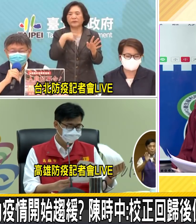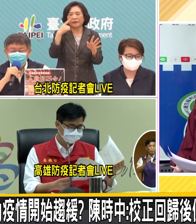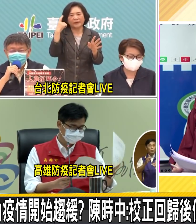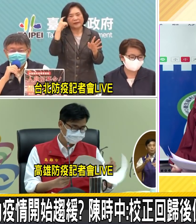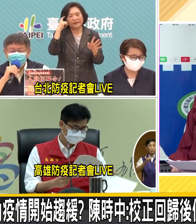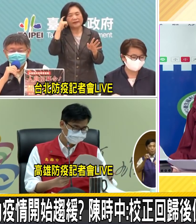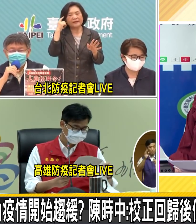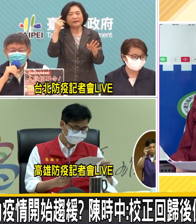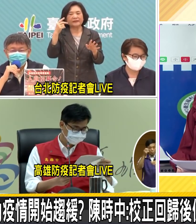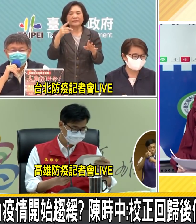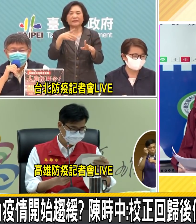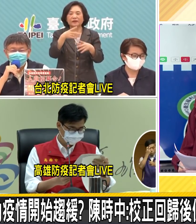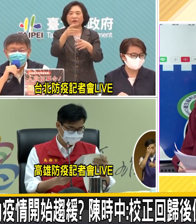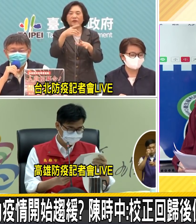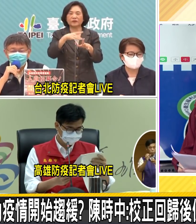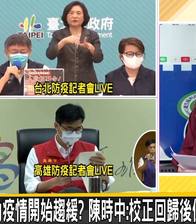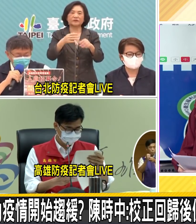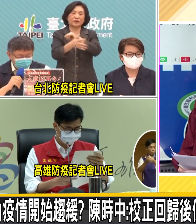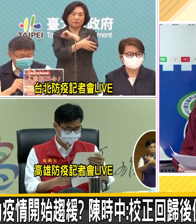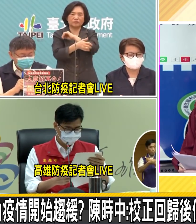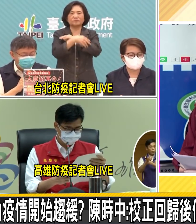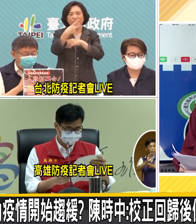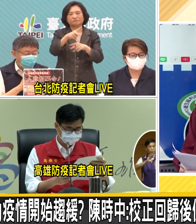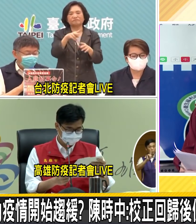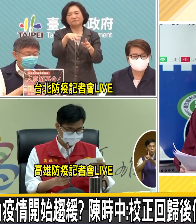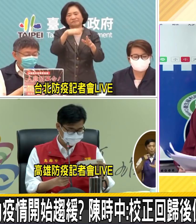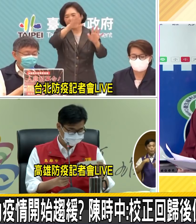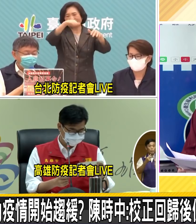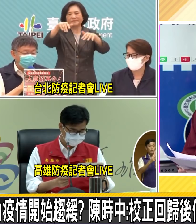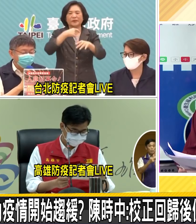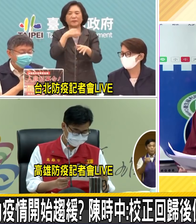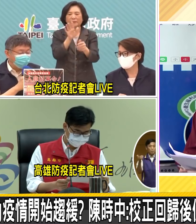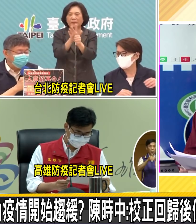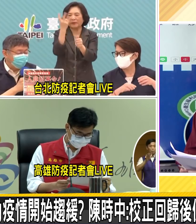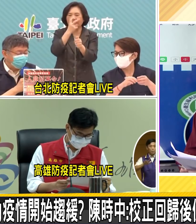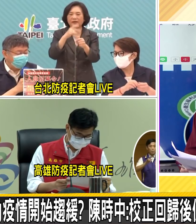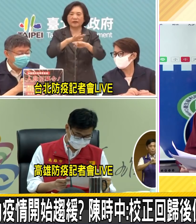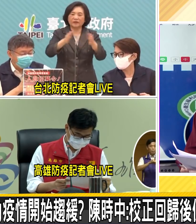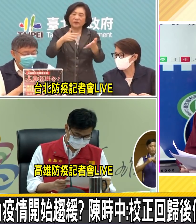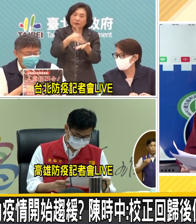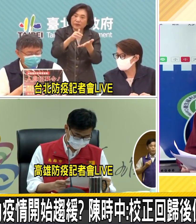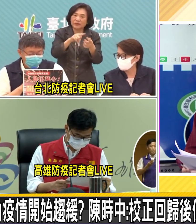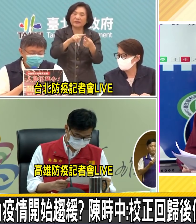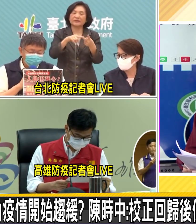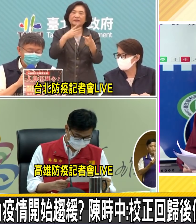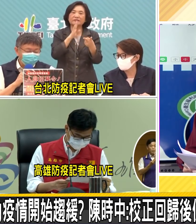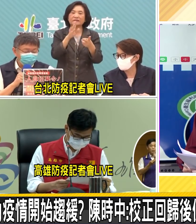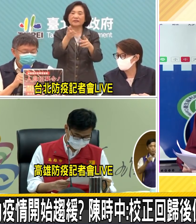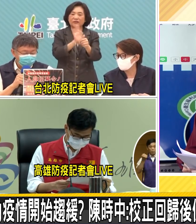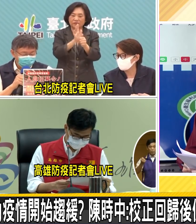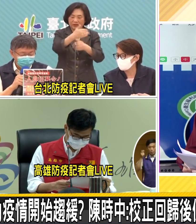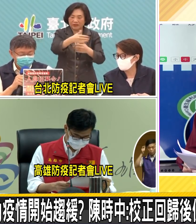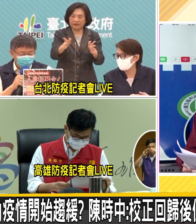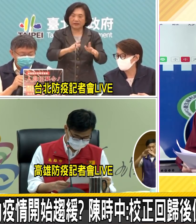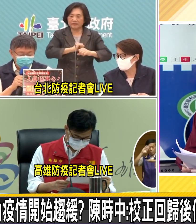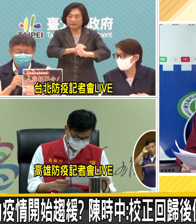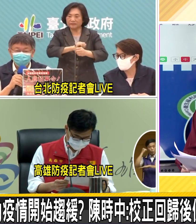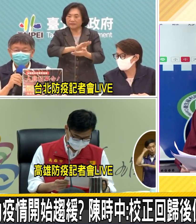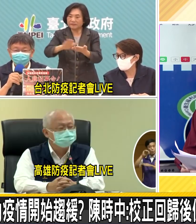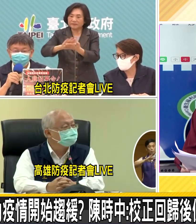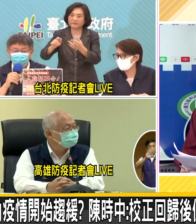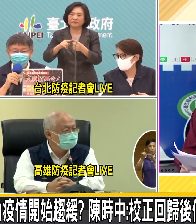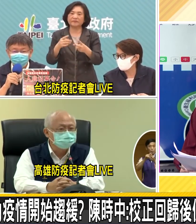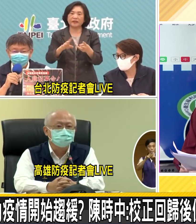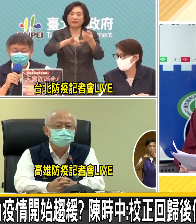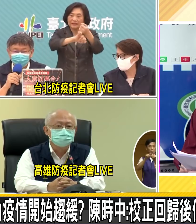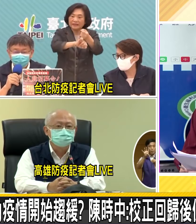新名词叫校正回归，而且变成是每天在回归、每天在使用的时候，那大家就会觉得非常的莫名其妙。